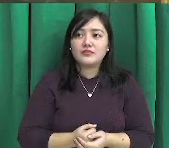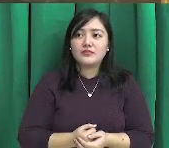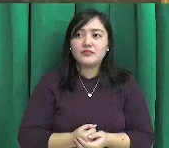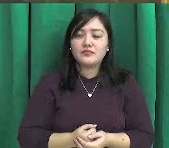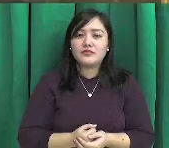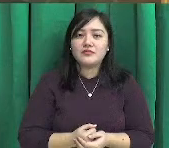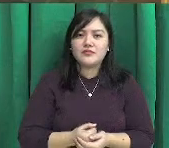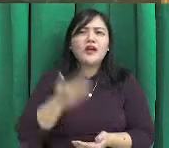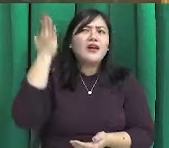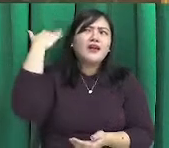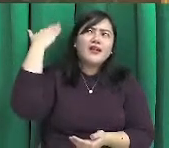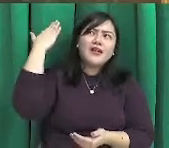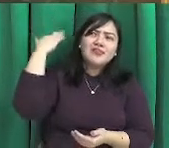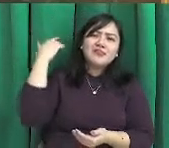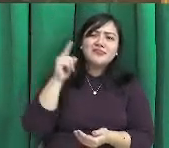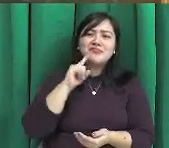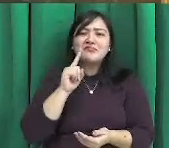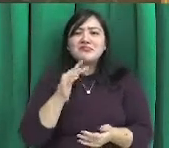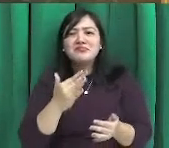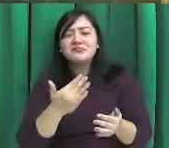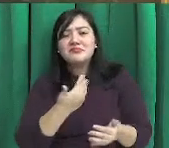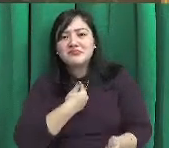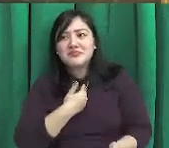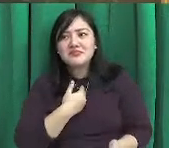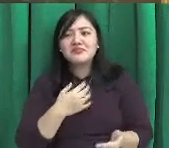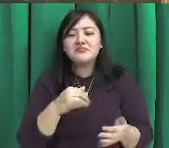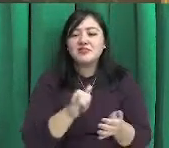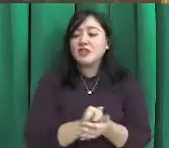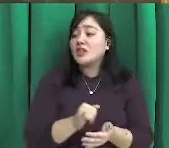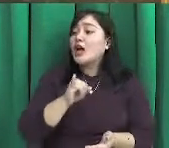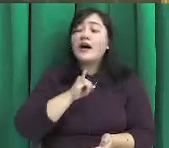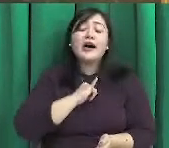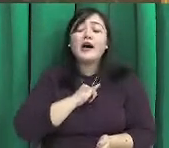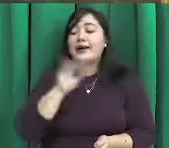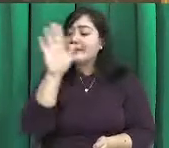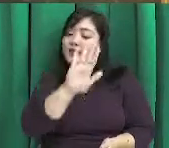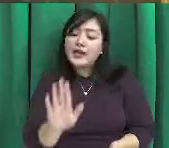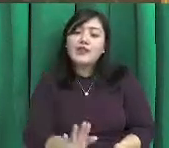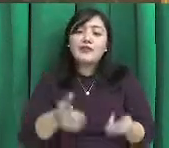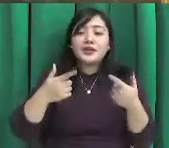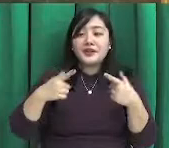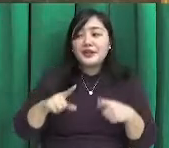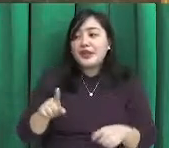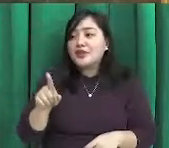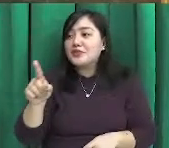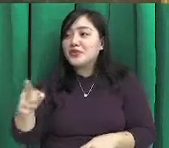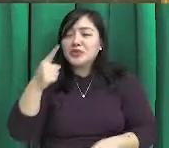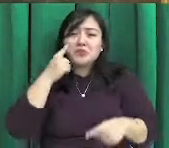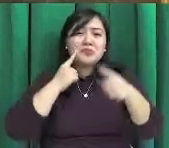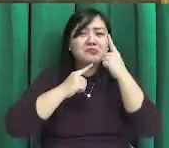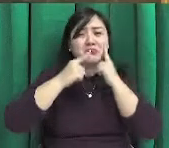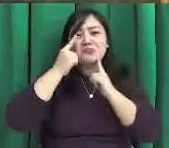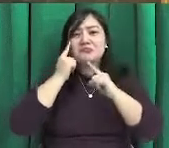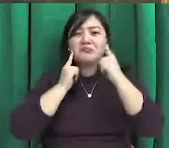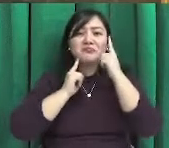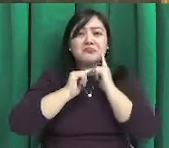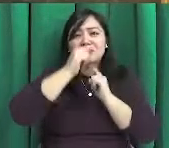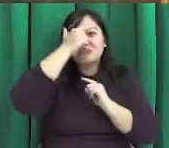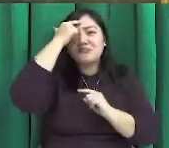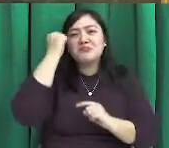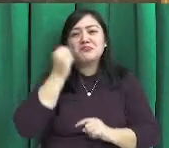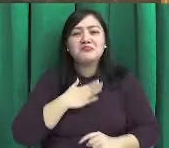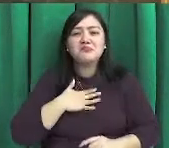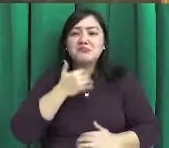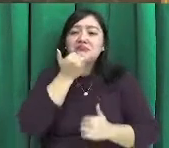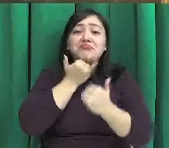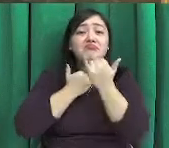fault. Sabi niya noon sa akin. Na naliligaw pa lang. Yes, at saka kahit pa nung bagong kasal kami. Tamis, parang susungkitin ang buwan at bituin na.